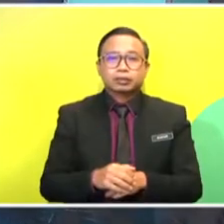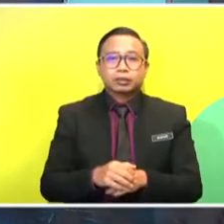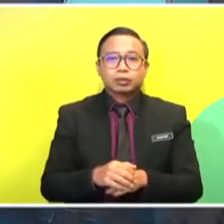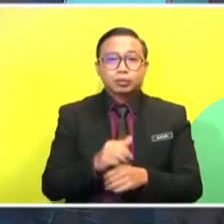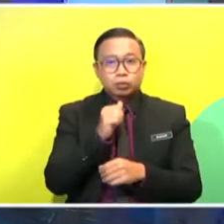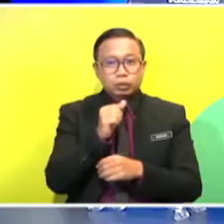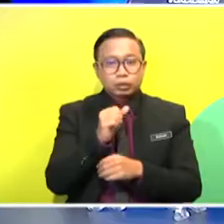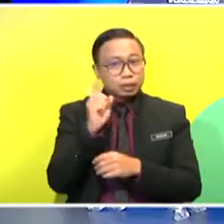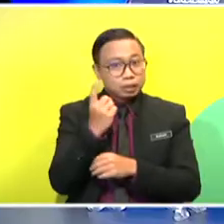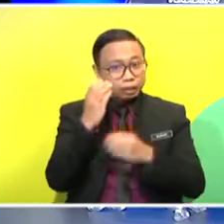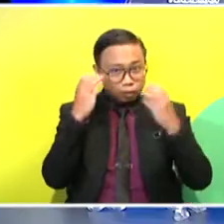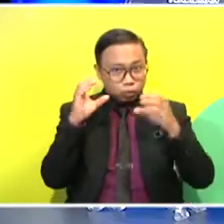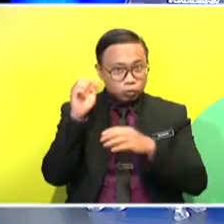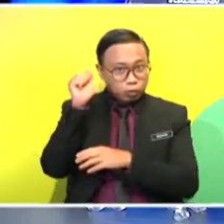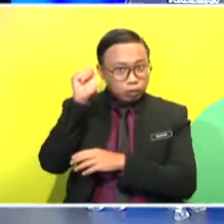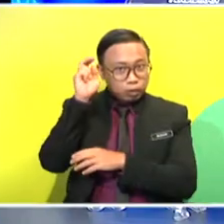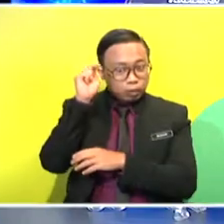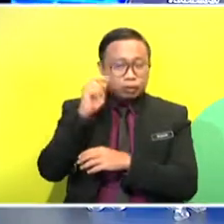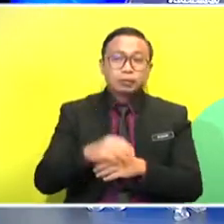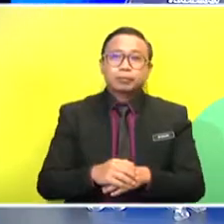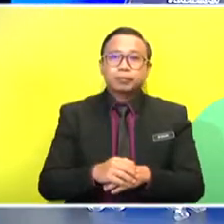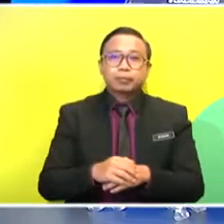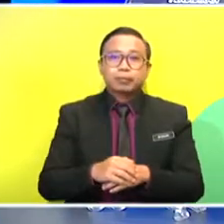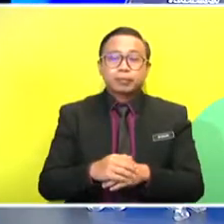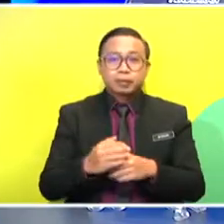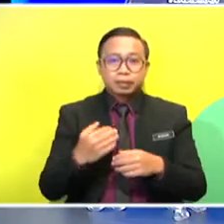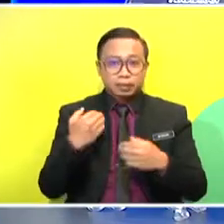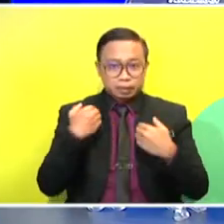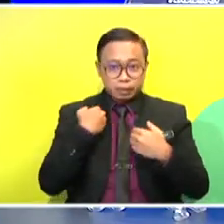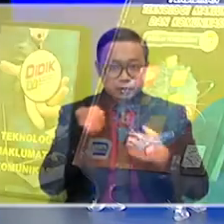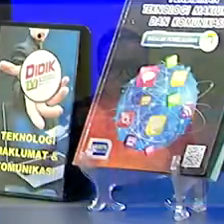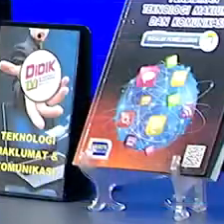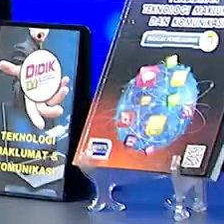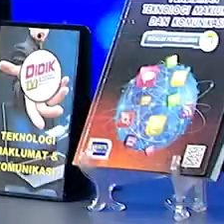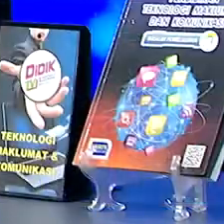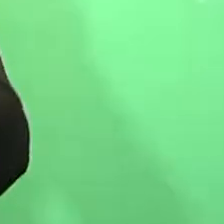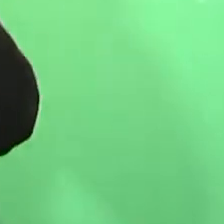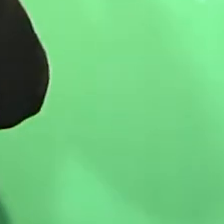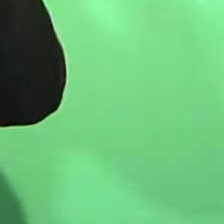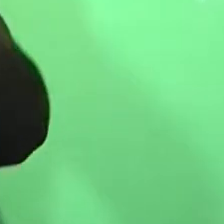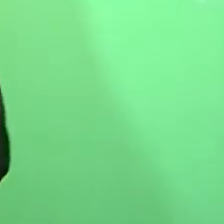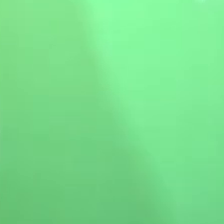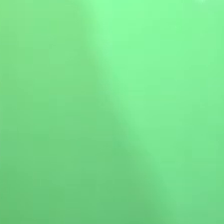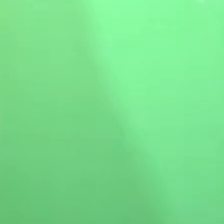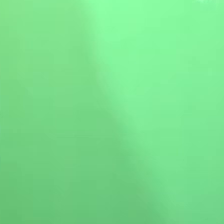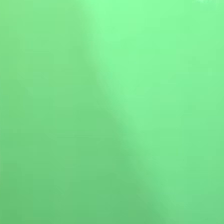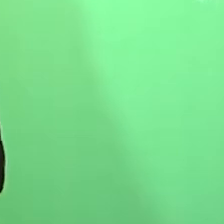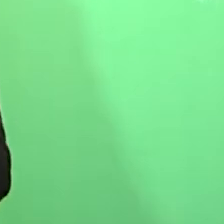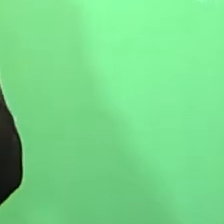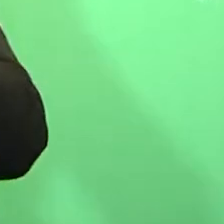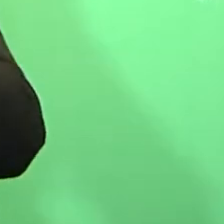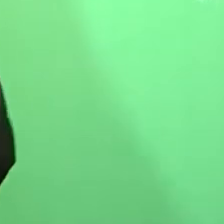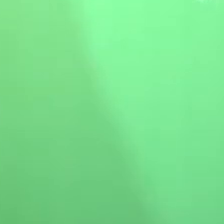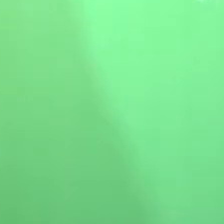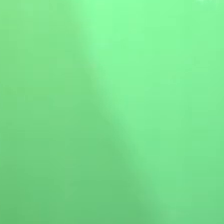Cikgu Anwar dari SK Cyberjaya Selangor, kita juga akan dibantu oleh jurubahasa isyarat iaitu Cikgu Bukhari dari Sekolah Kebangsaan